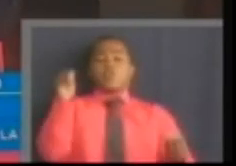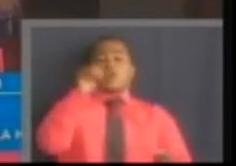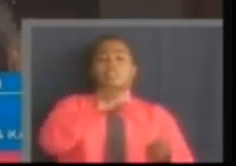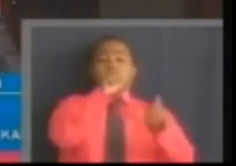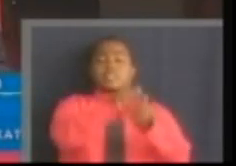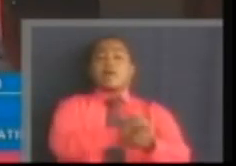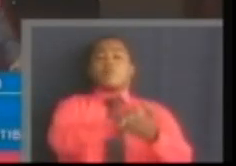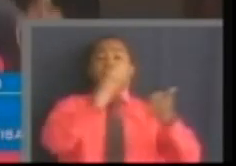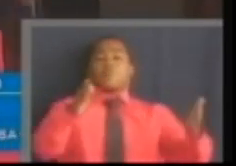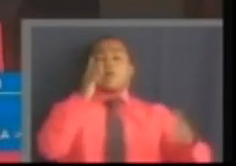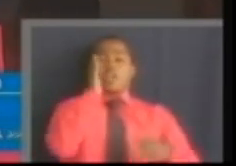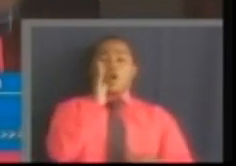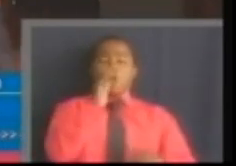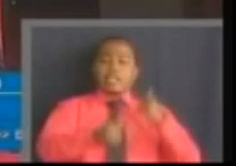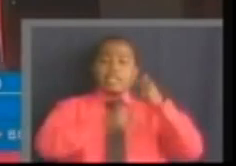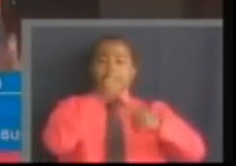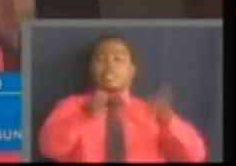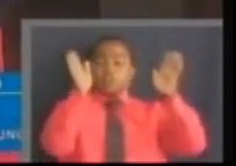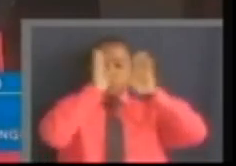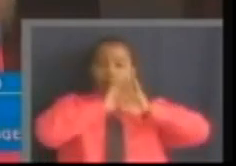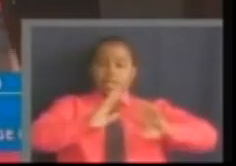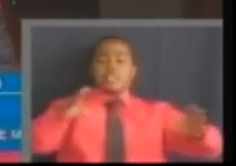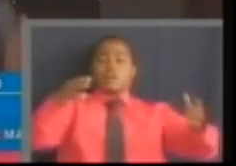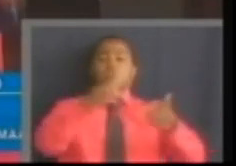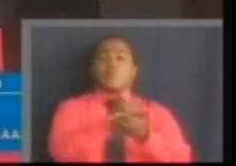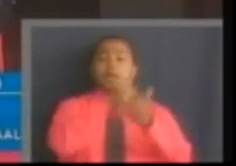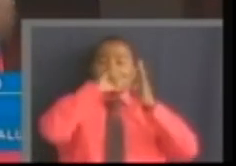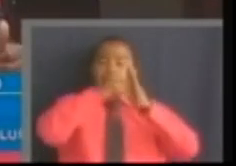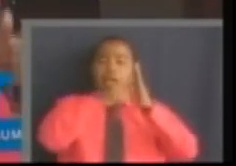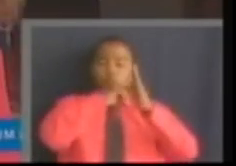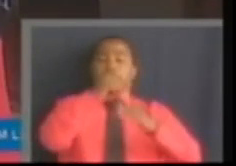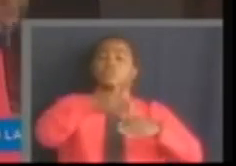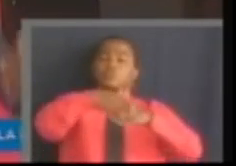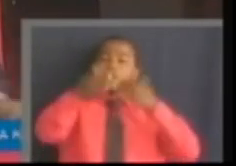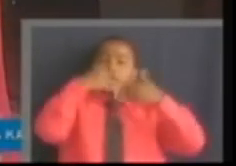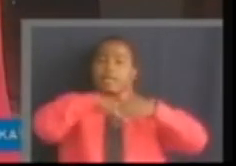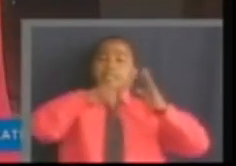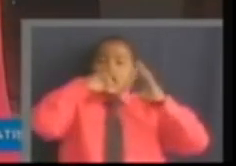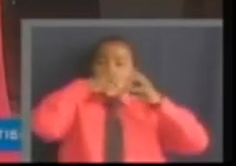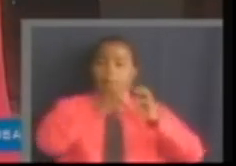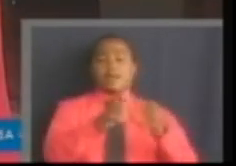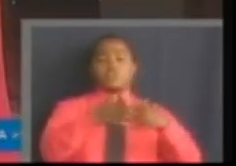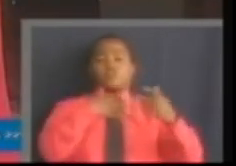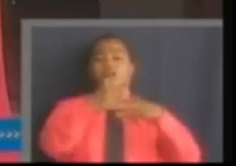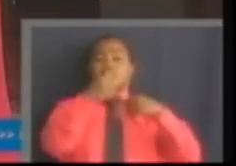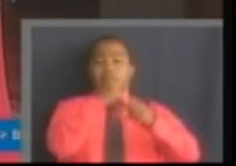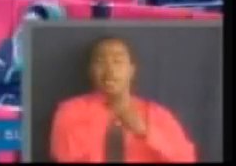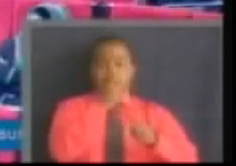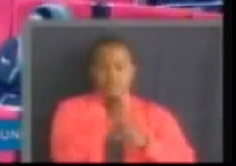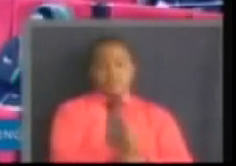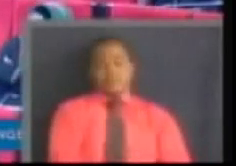iende mbele, tumalize mjadala huu, tupate kanuni, tuendelee katika kamati zetu, tuendelee kufanya kazi. Nakushukuru sana mheshimiwa mwenyekiti.